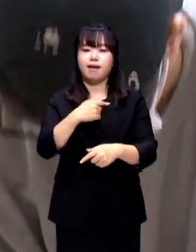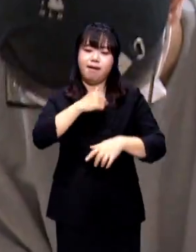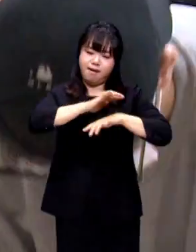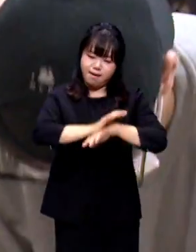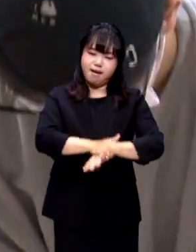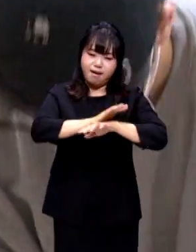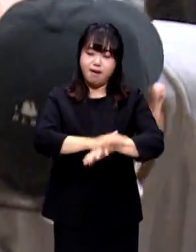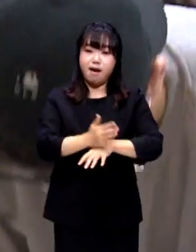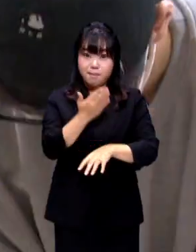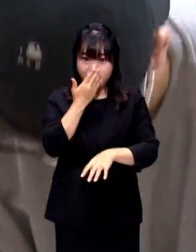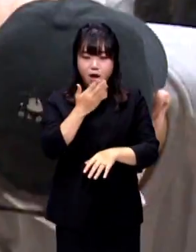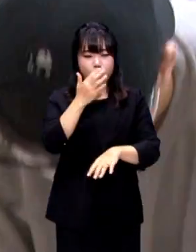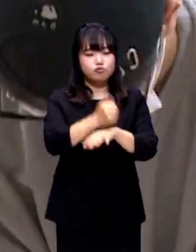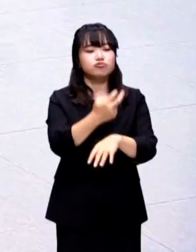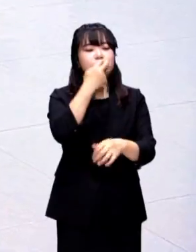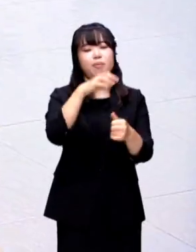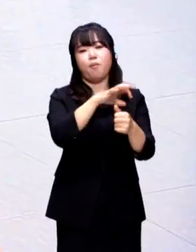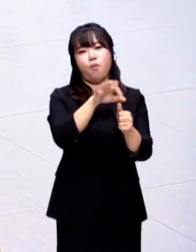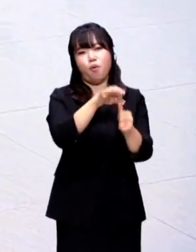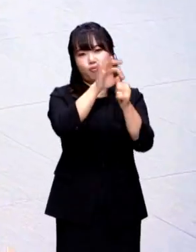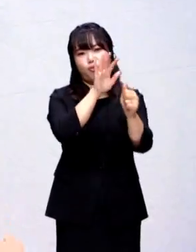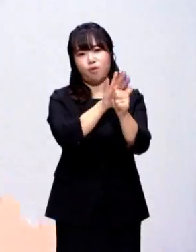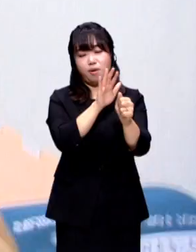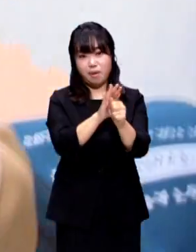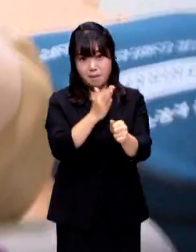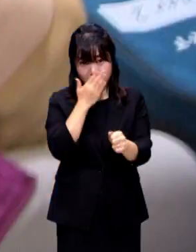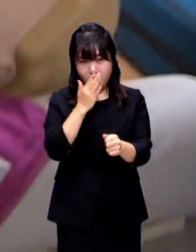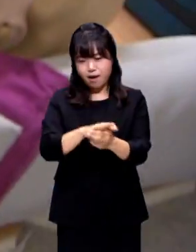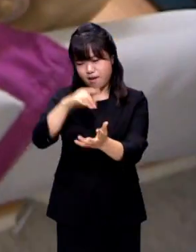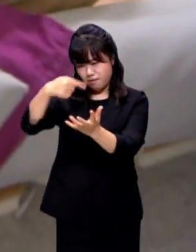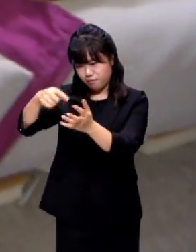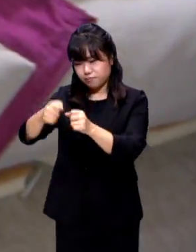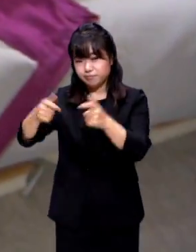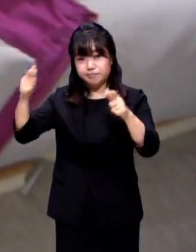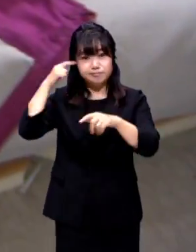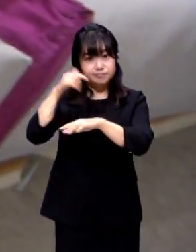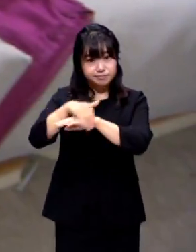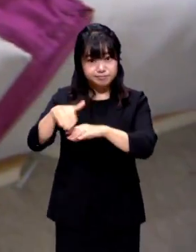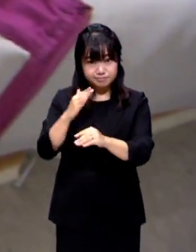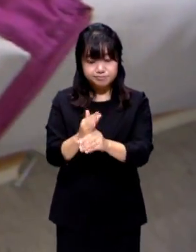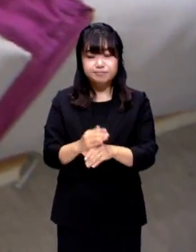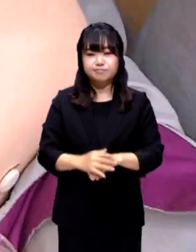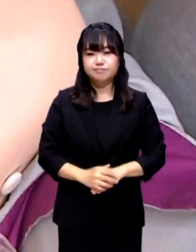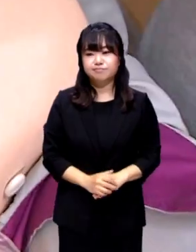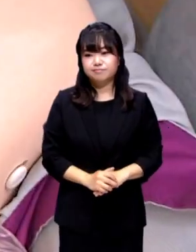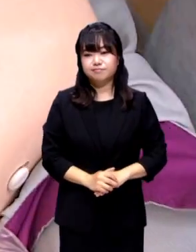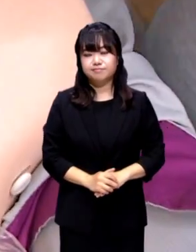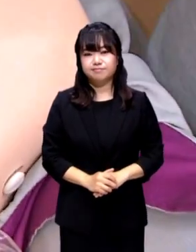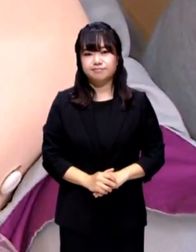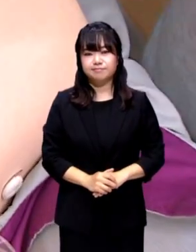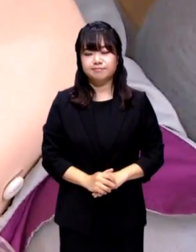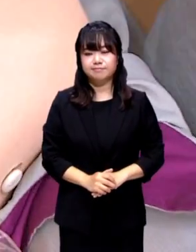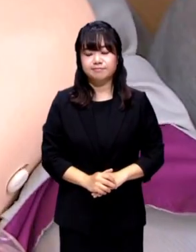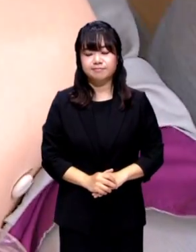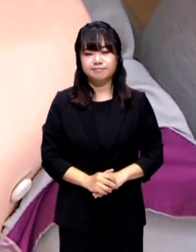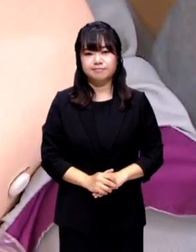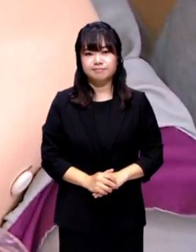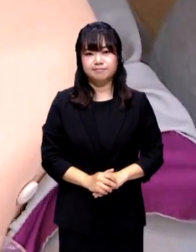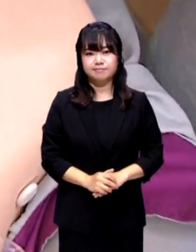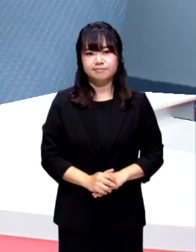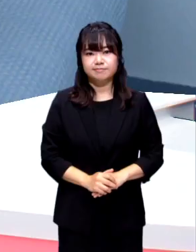심폐소생술을 실행해 소중한 생명을 구할 수 있도록 주민 교육을 확대하기 시작했습니다. BTV 뉴스